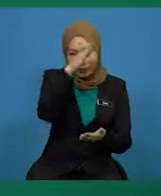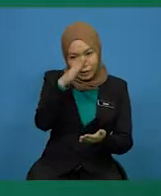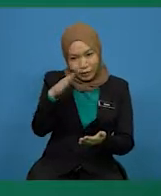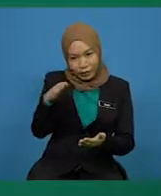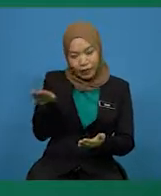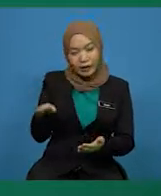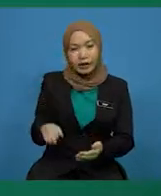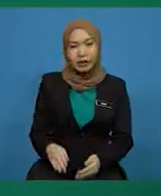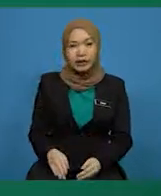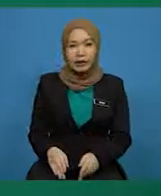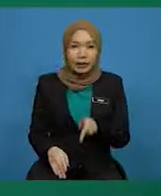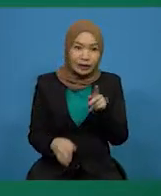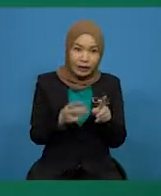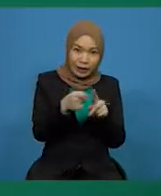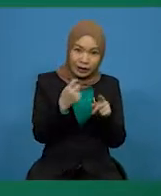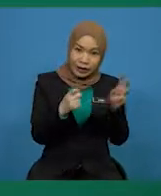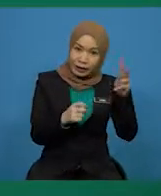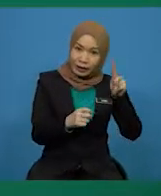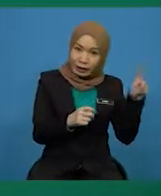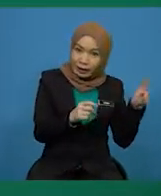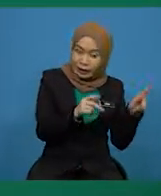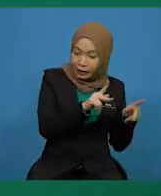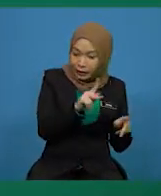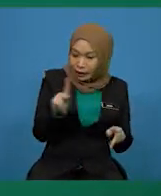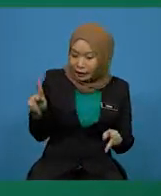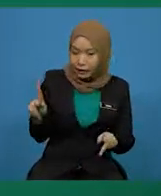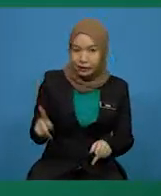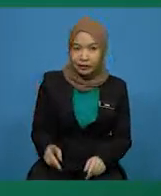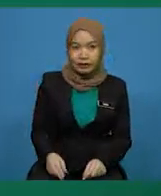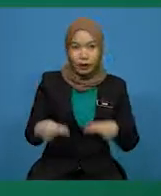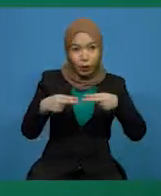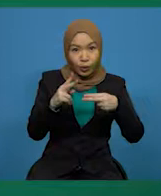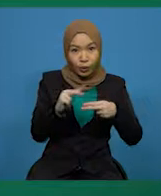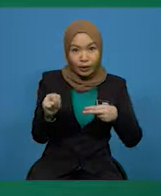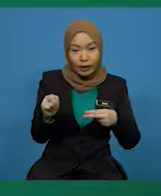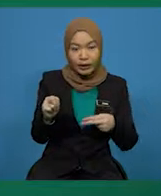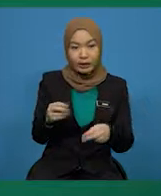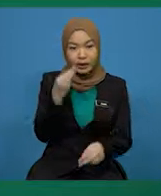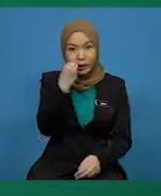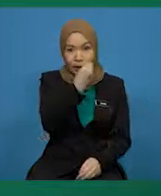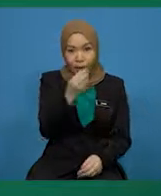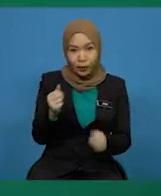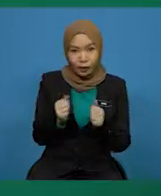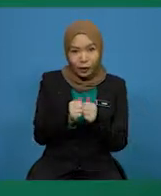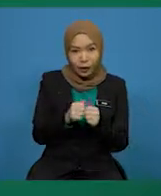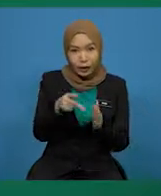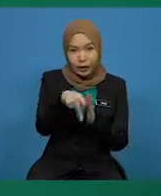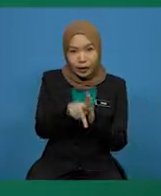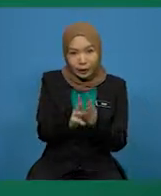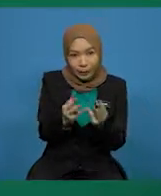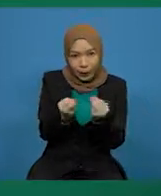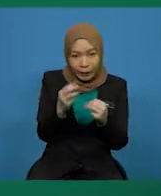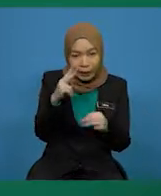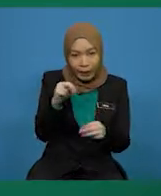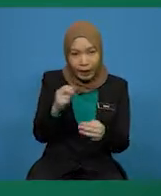ke kanan. Apa sebabnya? Sebabnya ialah hubungan antara kadar bunga dengan permintaan wang untuk